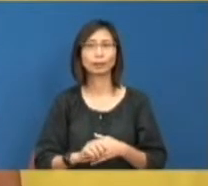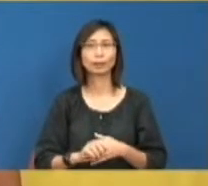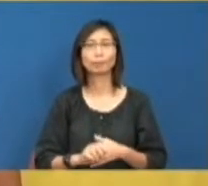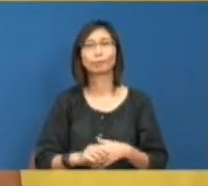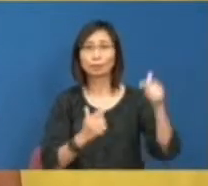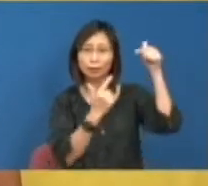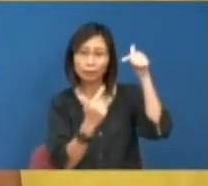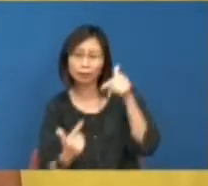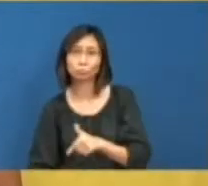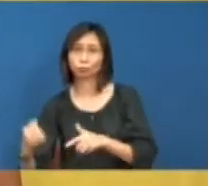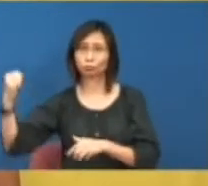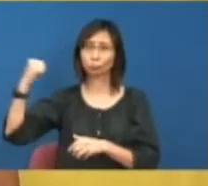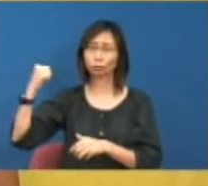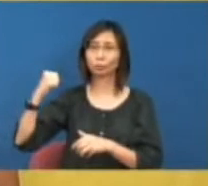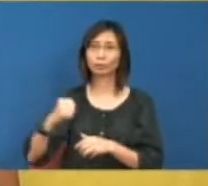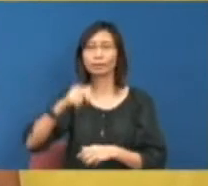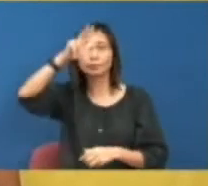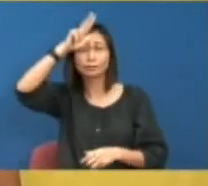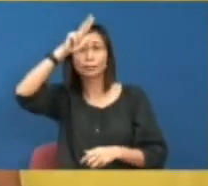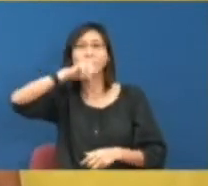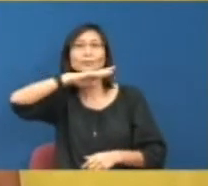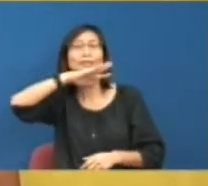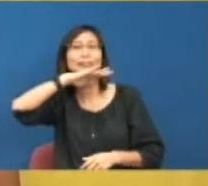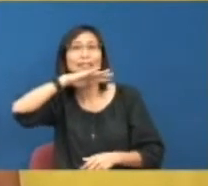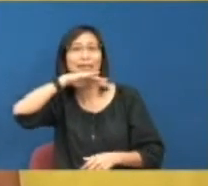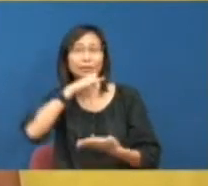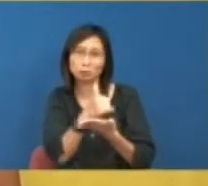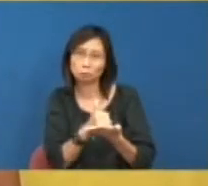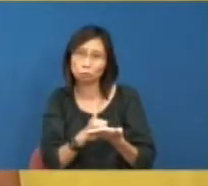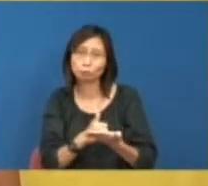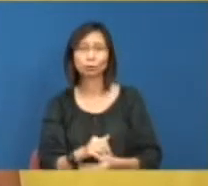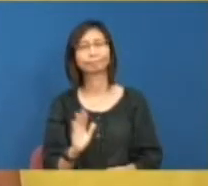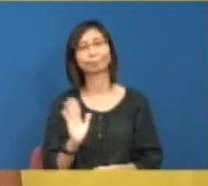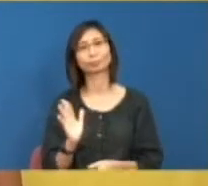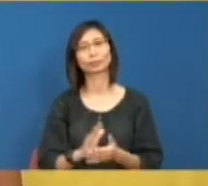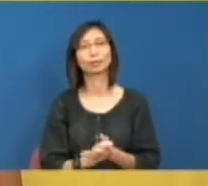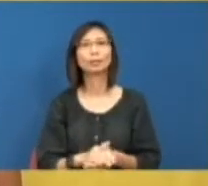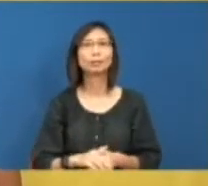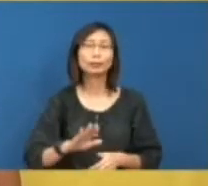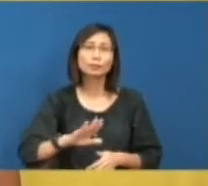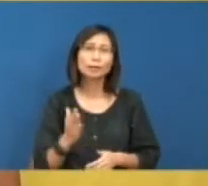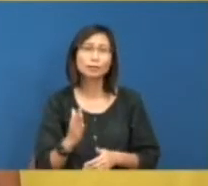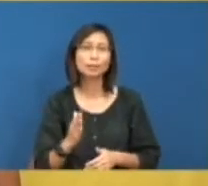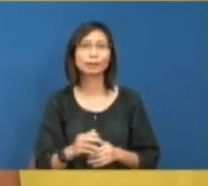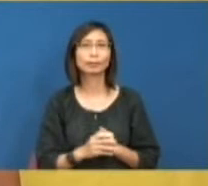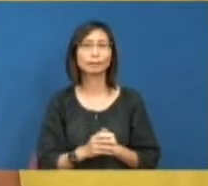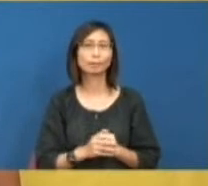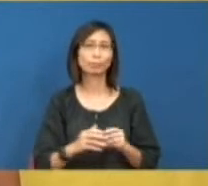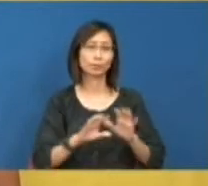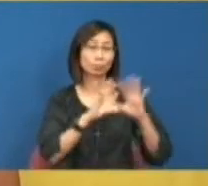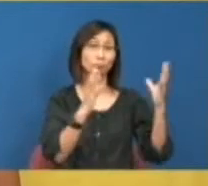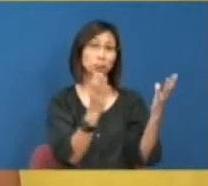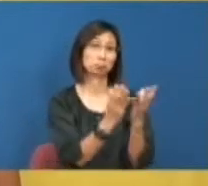至做假讓步咧，固然係不必。但是話那班人走去騎劫了整個議題，做他自己的事